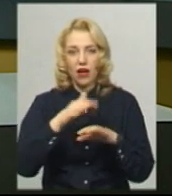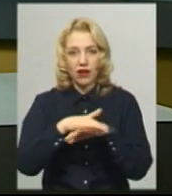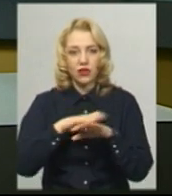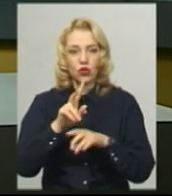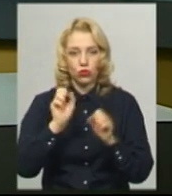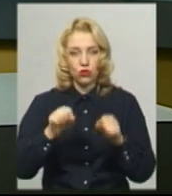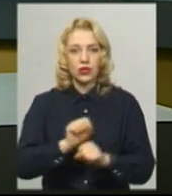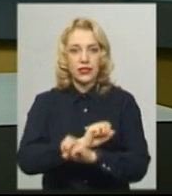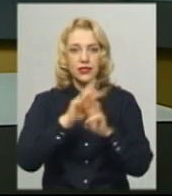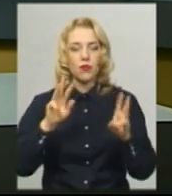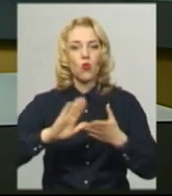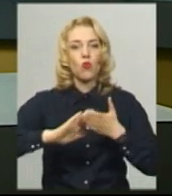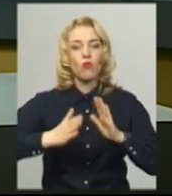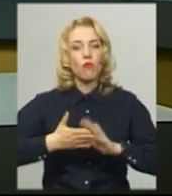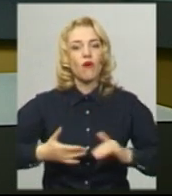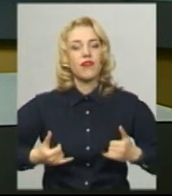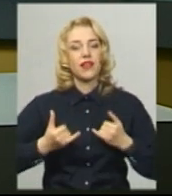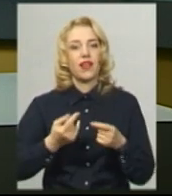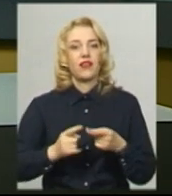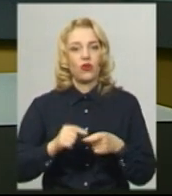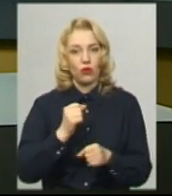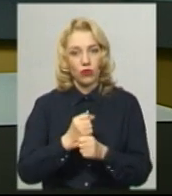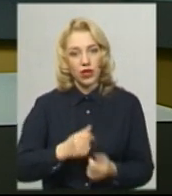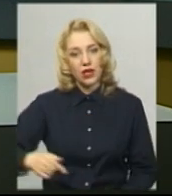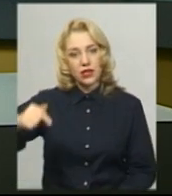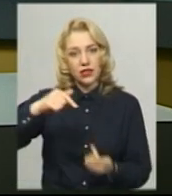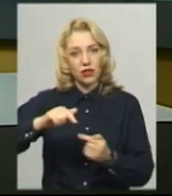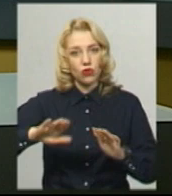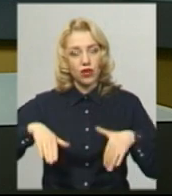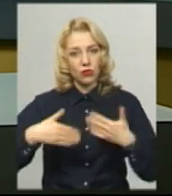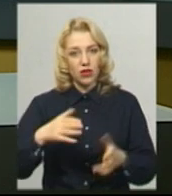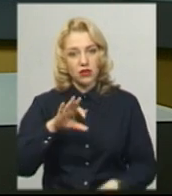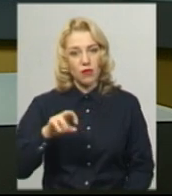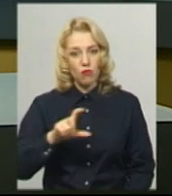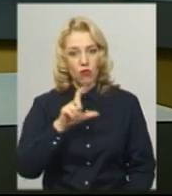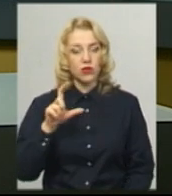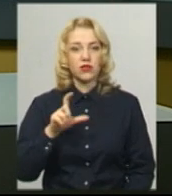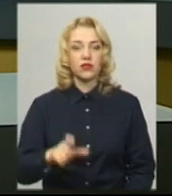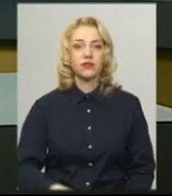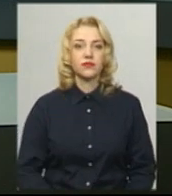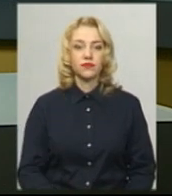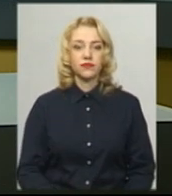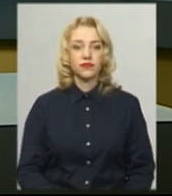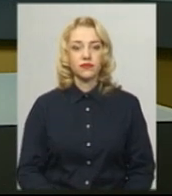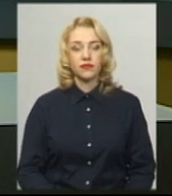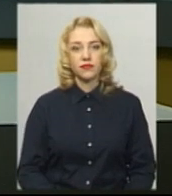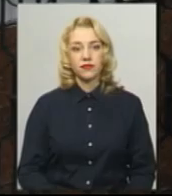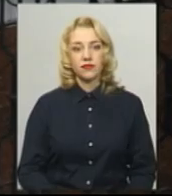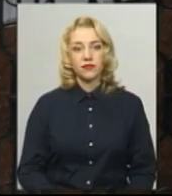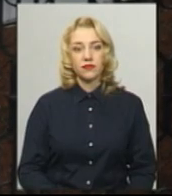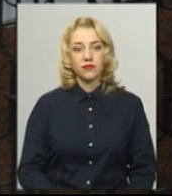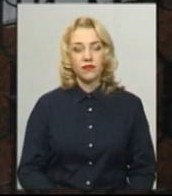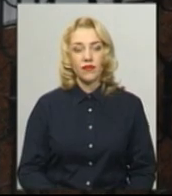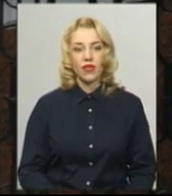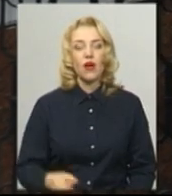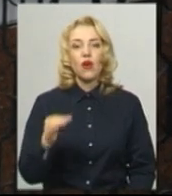забезпечити умови, необхідні для їх роботи, згідно рекомендаціям МОЗ. Подробиці у сюжеті Анастасії Збродової.